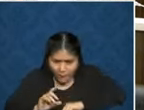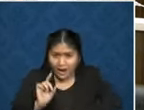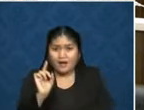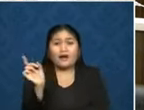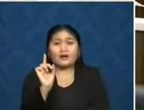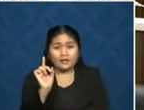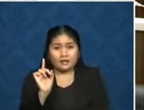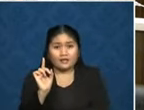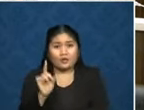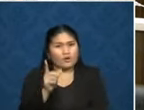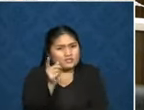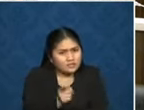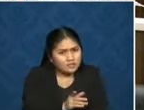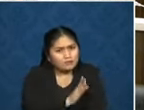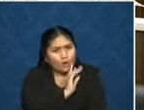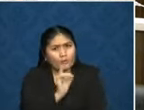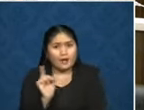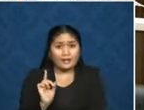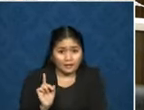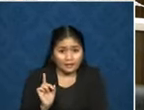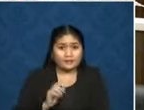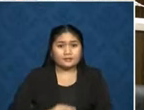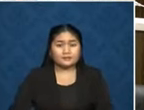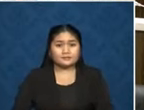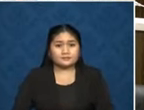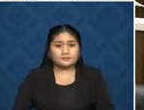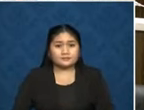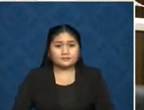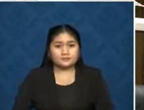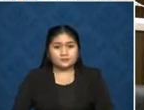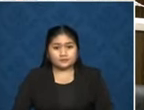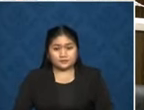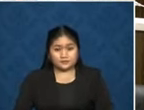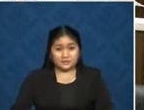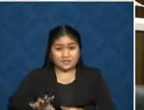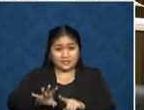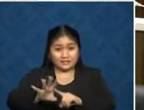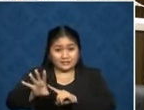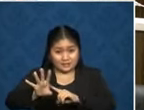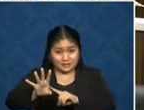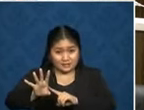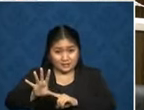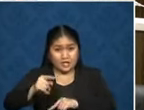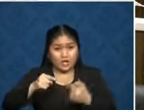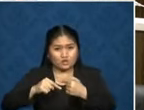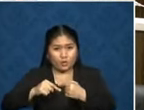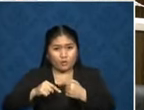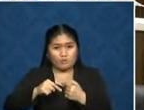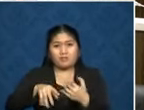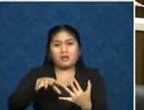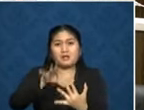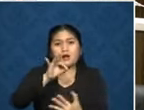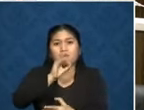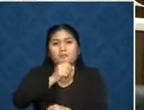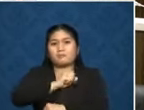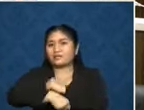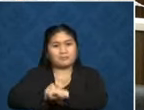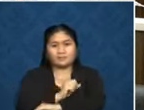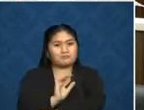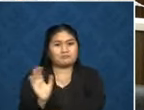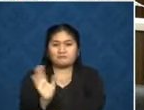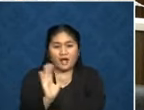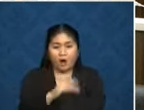มันเป็นข้อมูลจริงข้อมูลเท็จเรื่องที่4ก็คือเรื่องมันต้องไม่เลือกปฏิบัติครับคือตัว